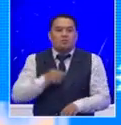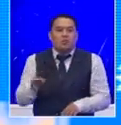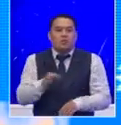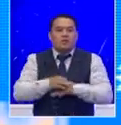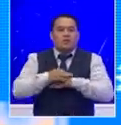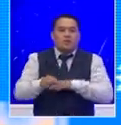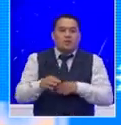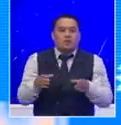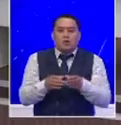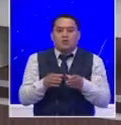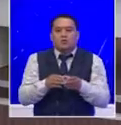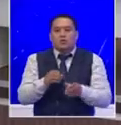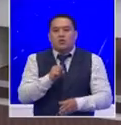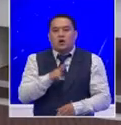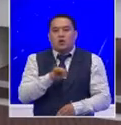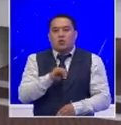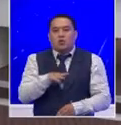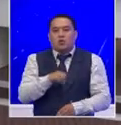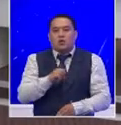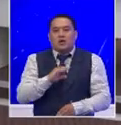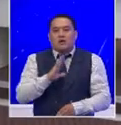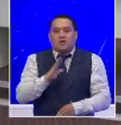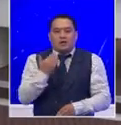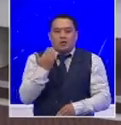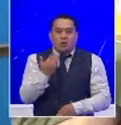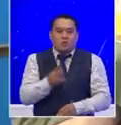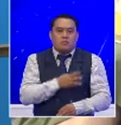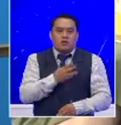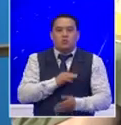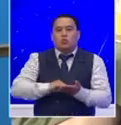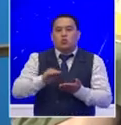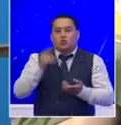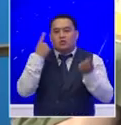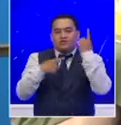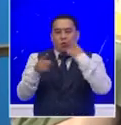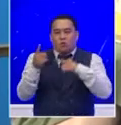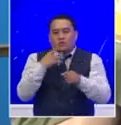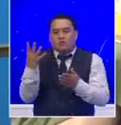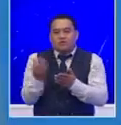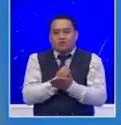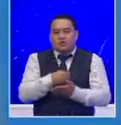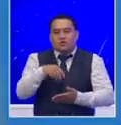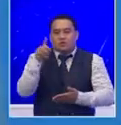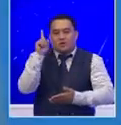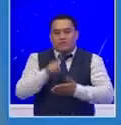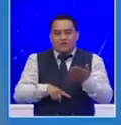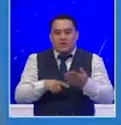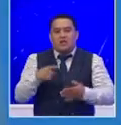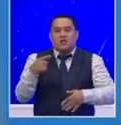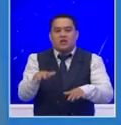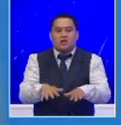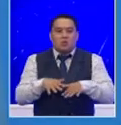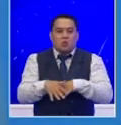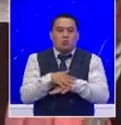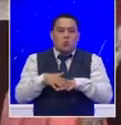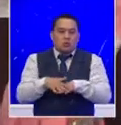областного филиала партии «Большинства» Жанболат Джоргенбаев пожелал журналистам творческих успехов, доверия читателей и телезрителей.